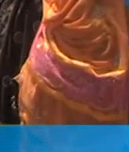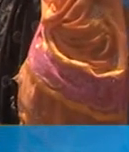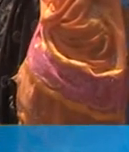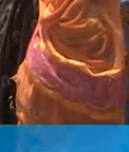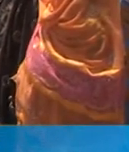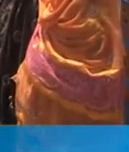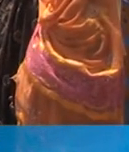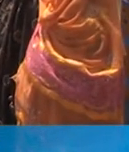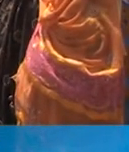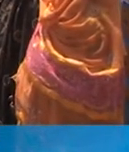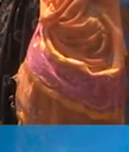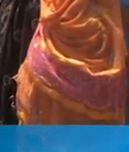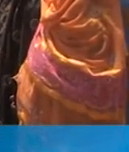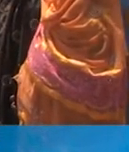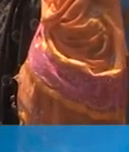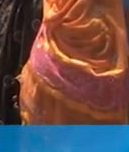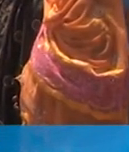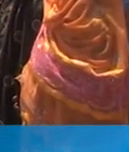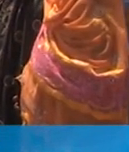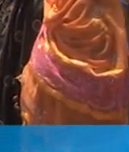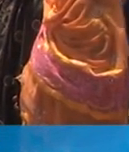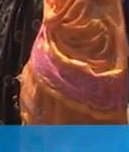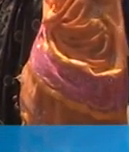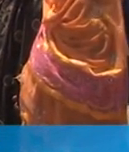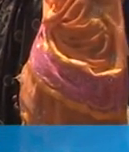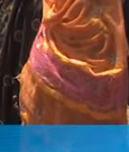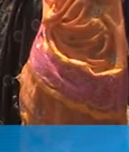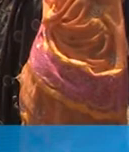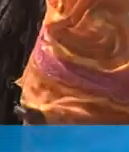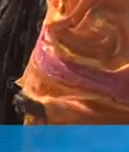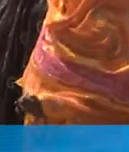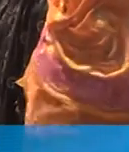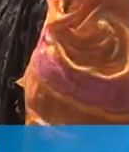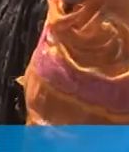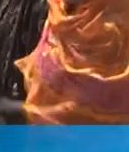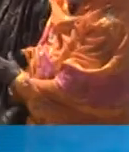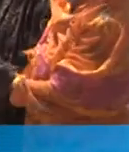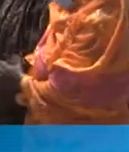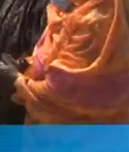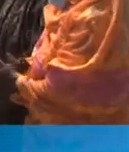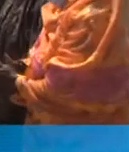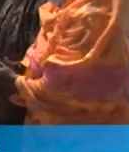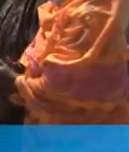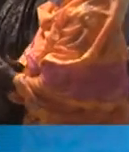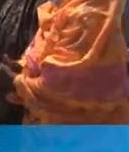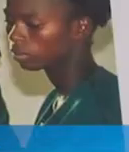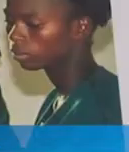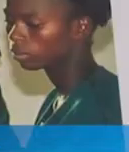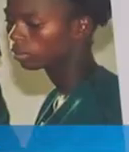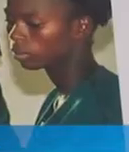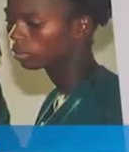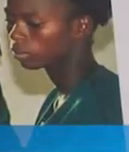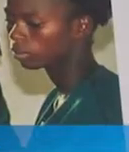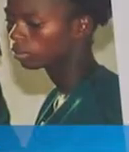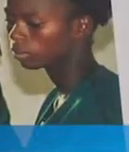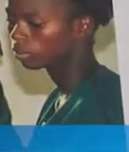à Wolo, dans la région Nord. La ministre de la Femme, de la Famille et de l'Enfant, Ramatali Bakayoko, a posé récemment la